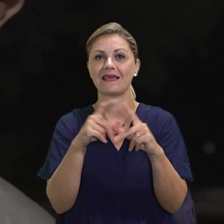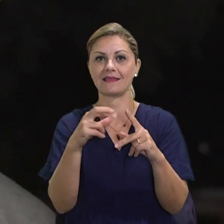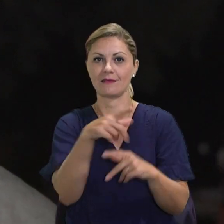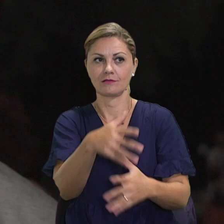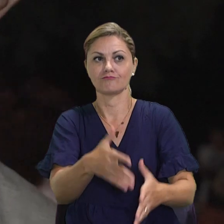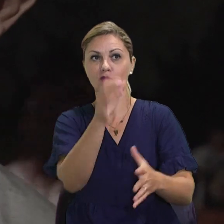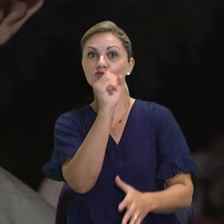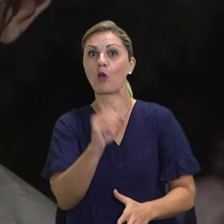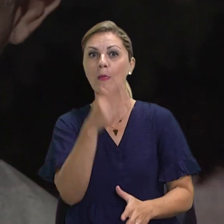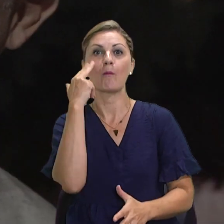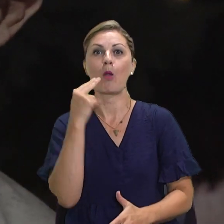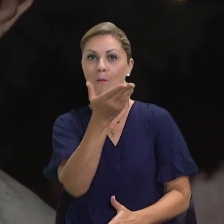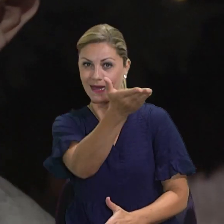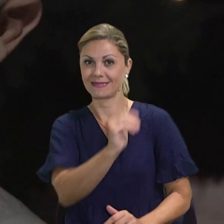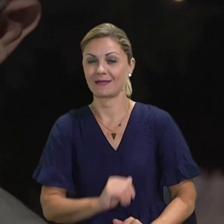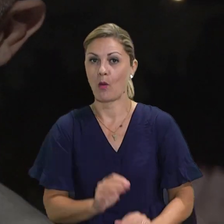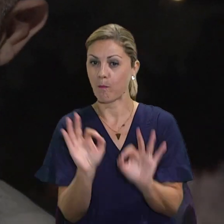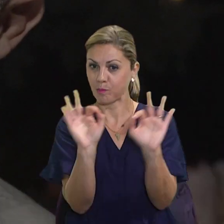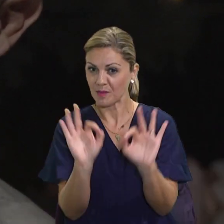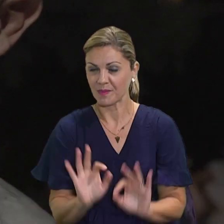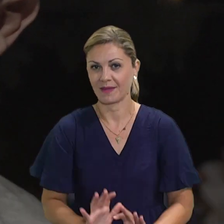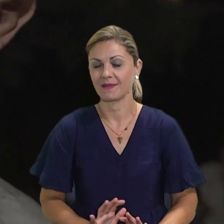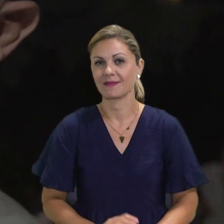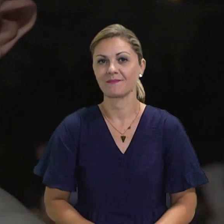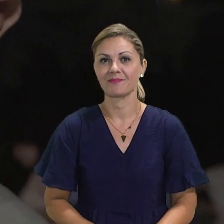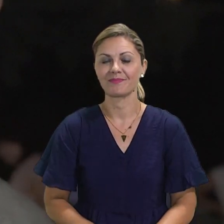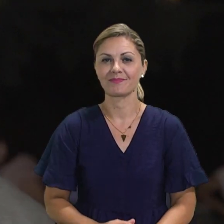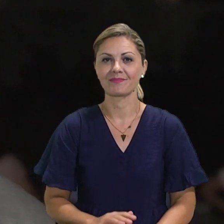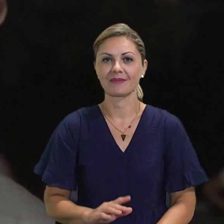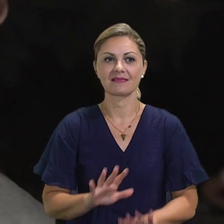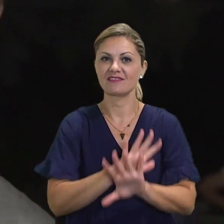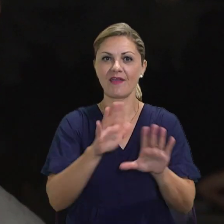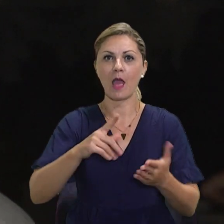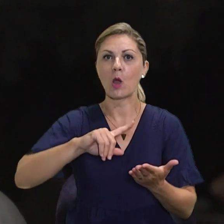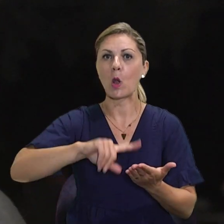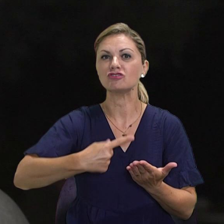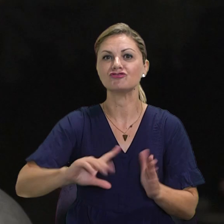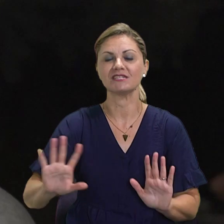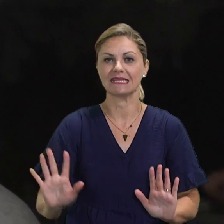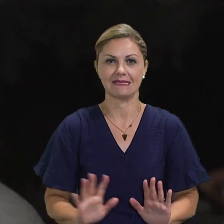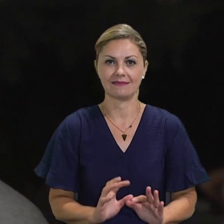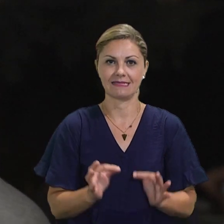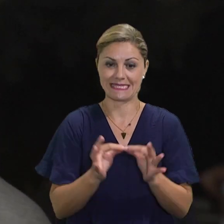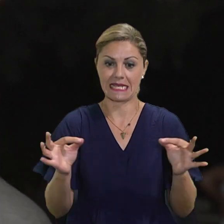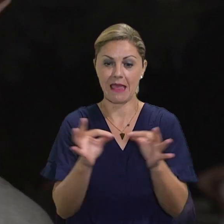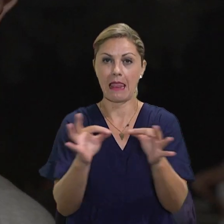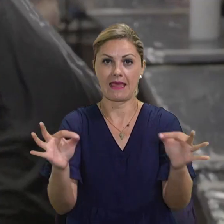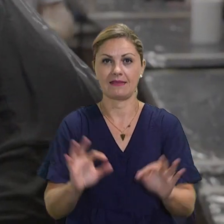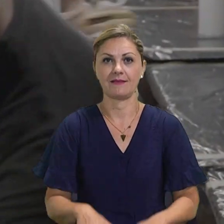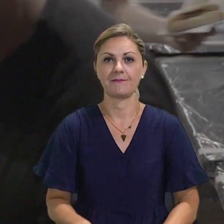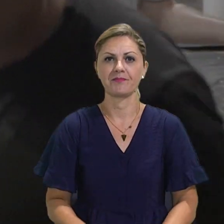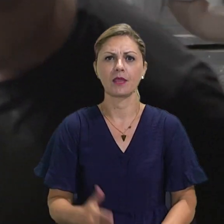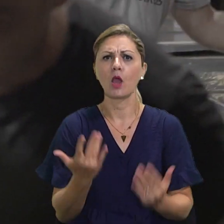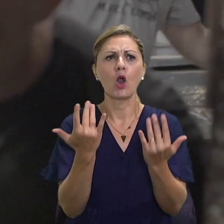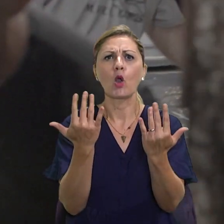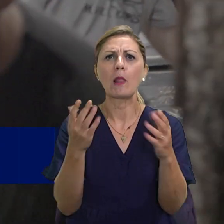malo veći, tamo korpulentni mladić, momak, čovjek. Sesare na roštilju sa srdelama.